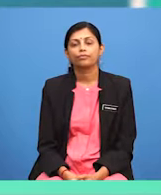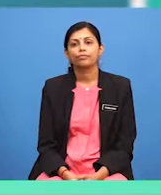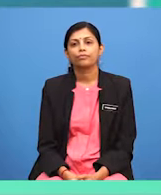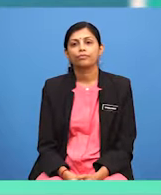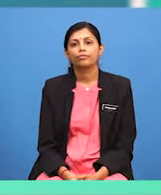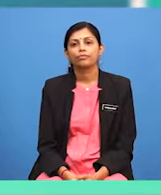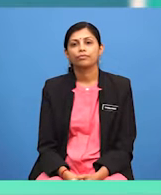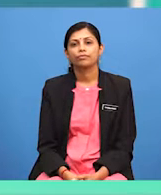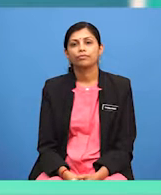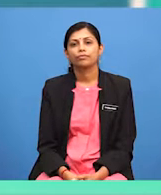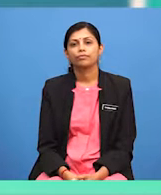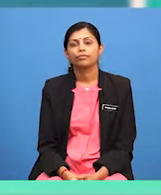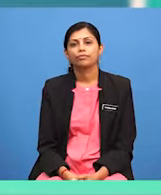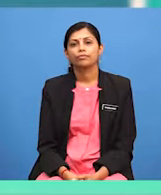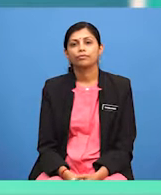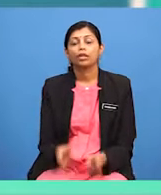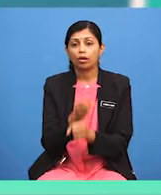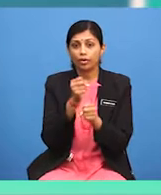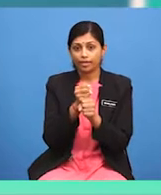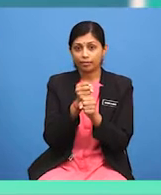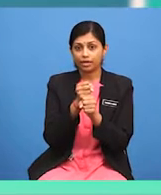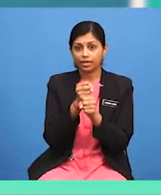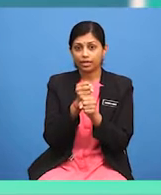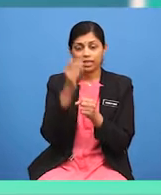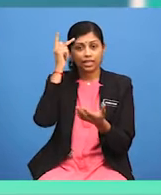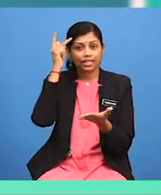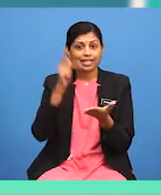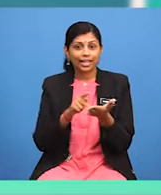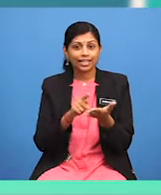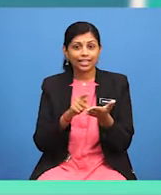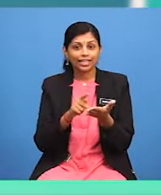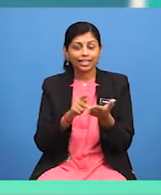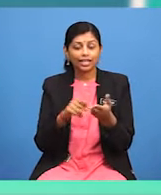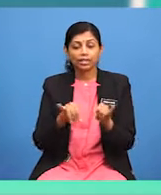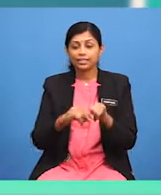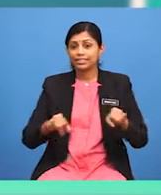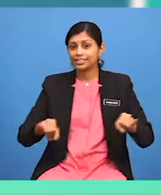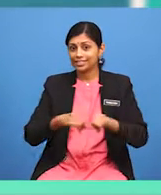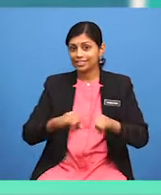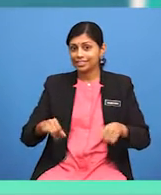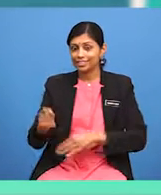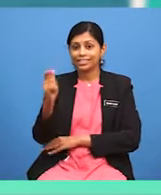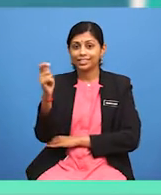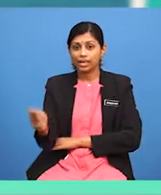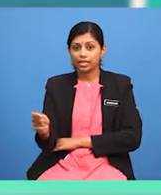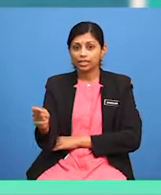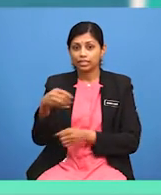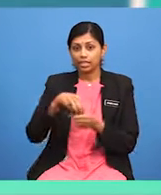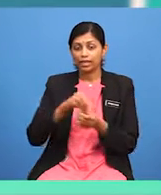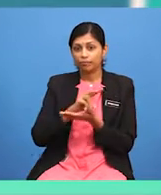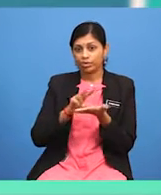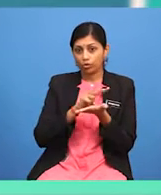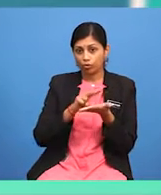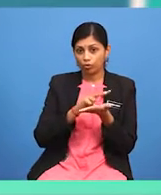Baik murid-murid, kita telah selesai mempelajari tajuk kerja, tenaga